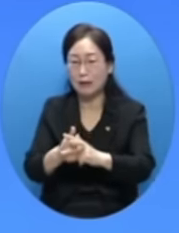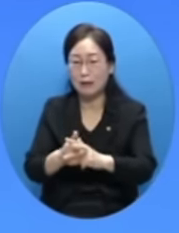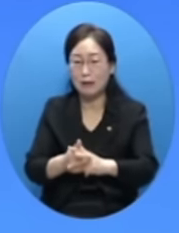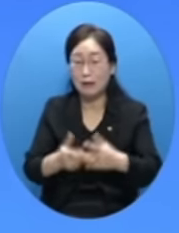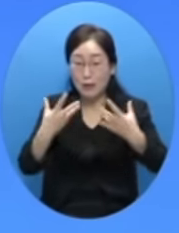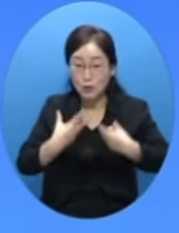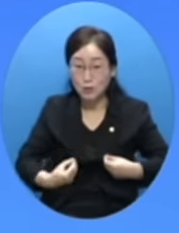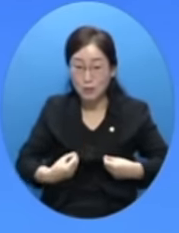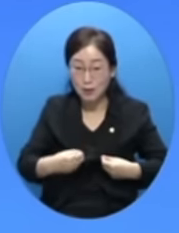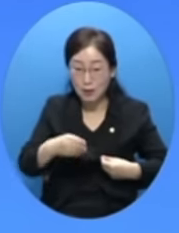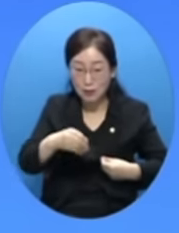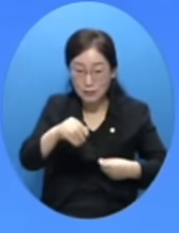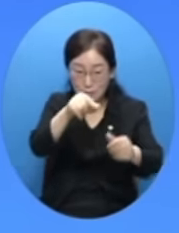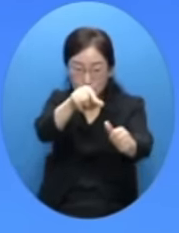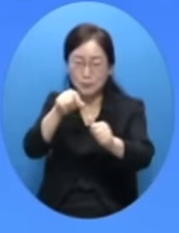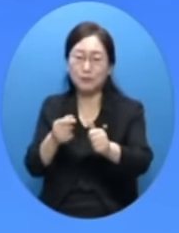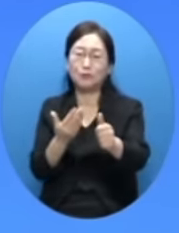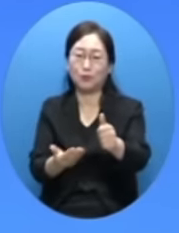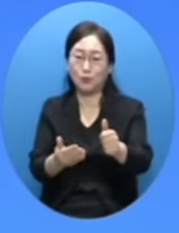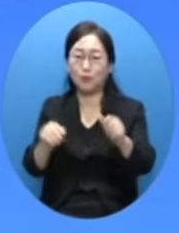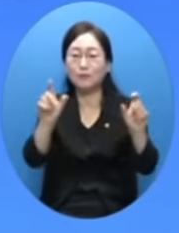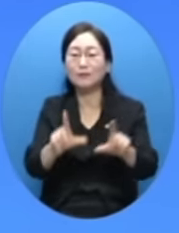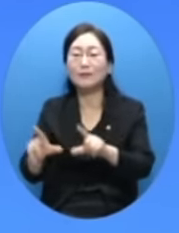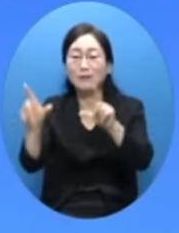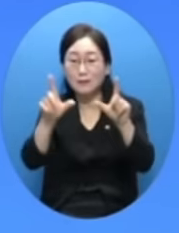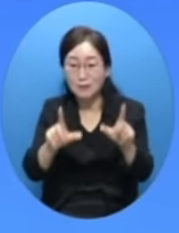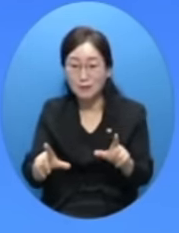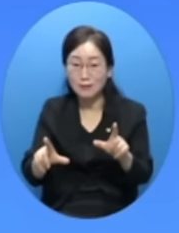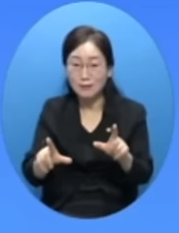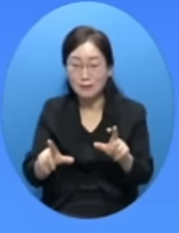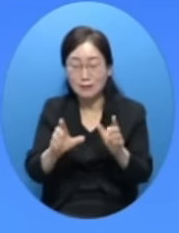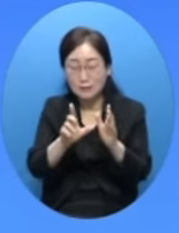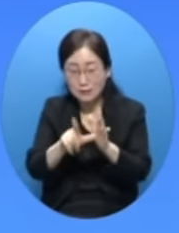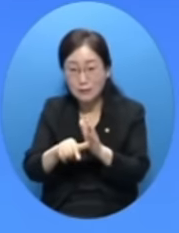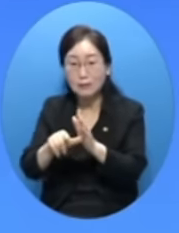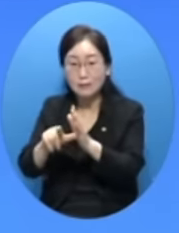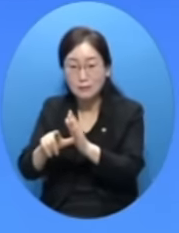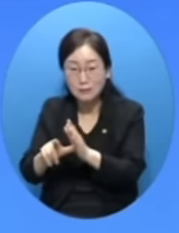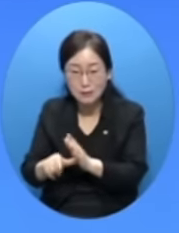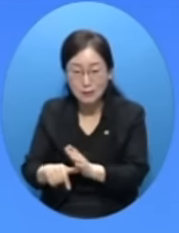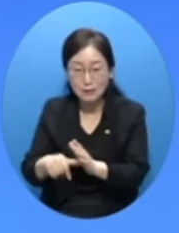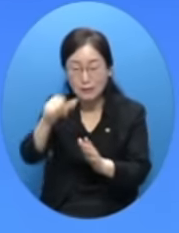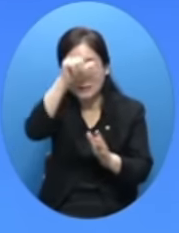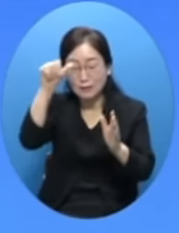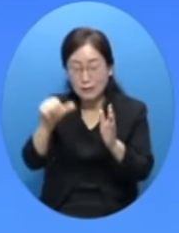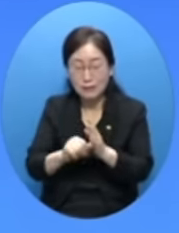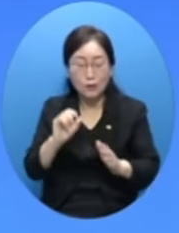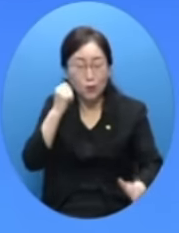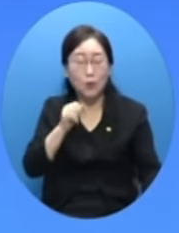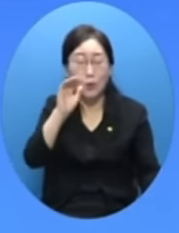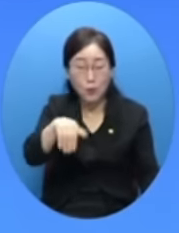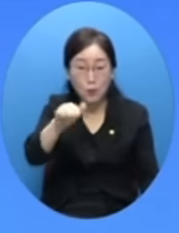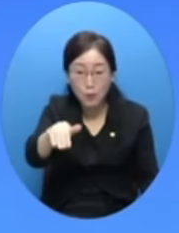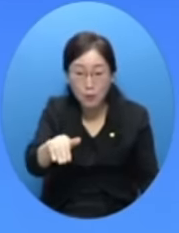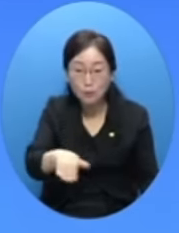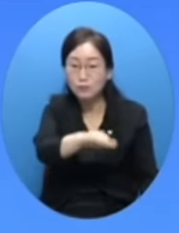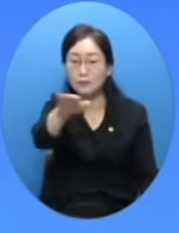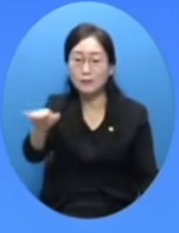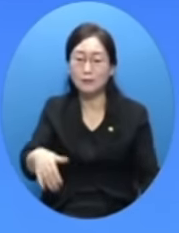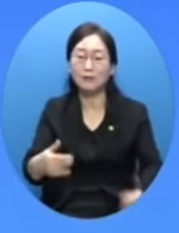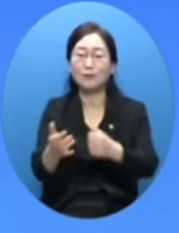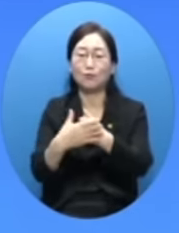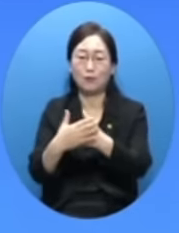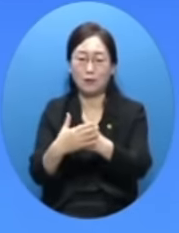절망에서 건져주시고 삶의 순간순간 인생의 고비고비 어려울 때마다 우리를